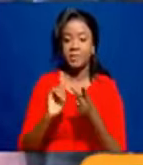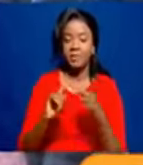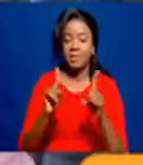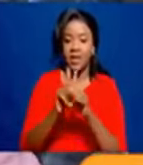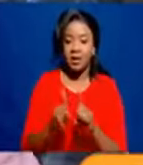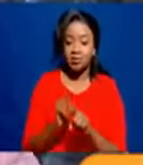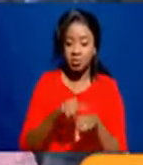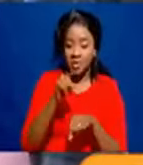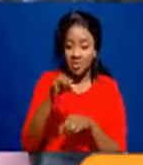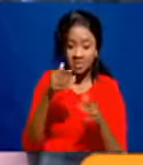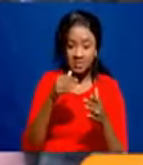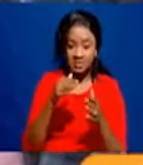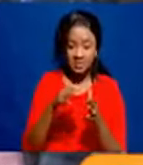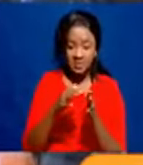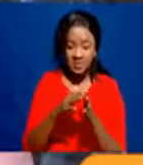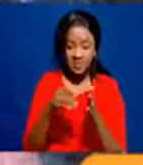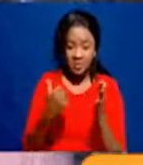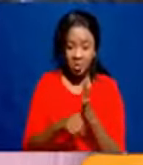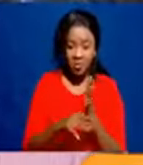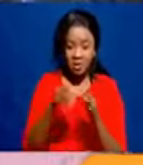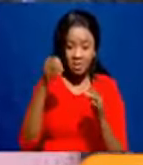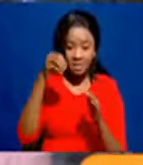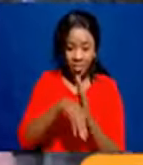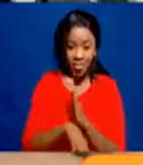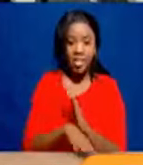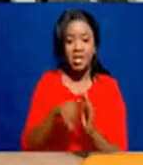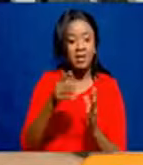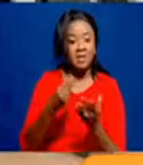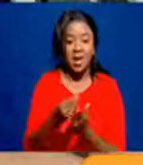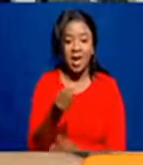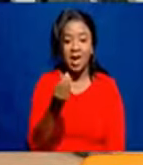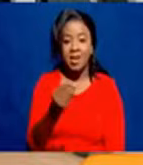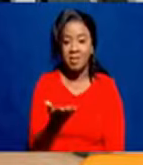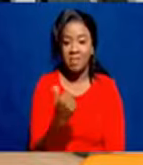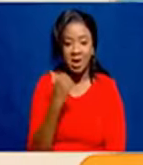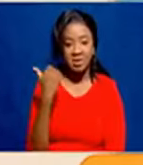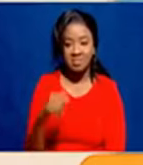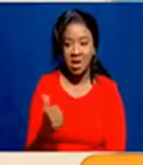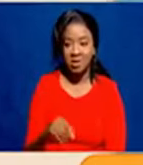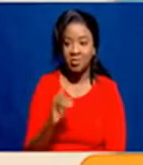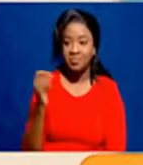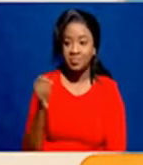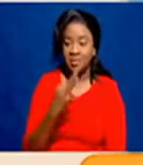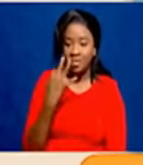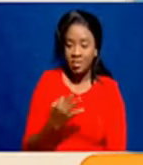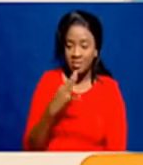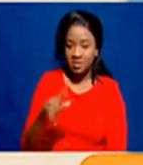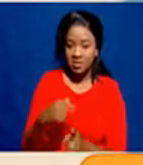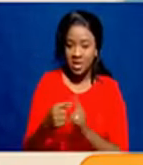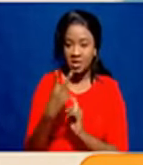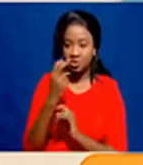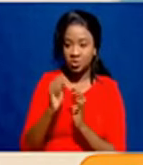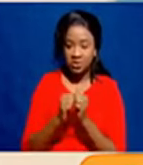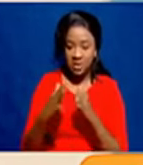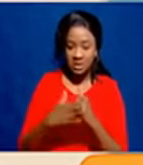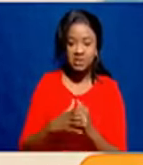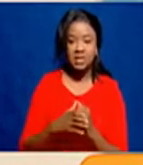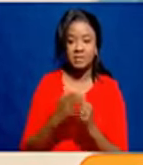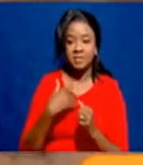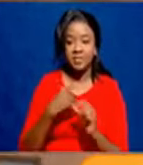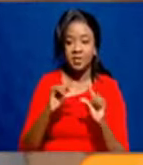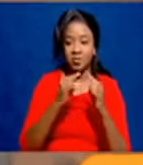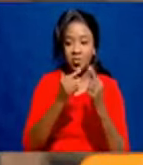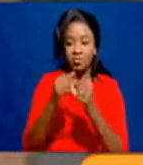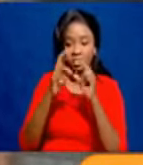kesa ilienda ikaenda Murama hajaiturudishia pesa yetu. Mnamo Machi mwaka wa 2019 kitengo cha uchunguzi